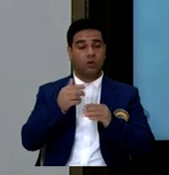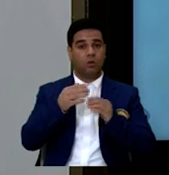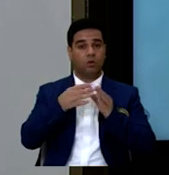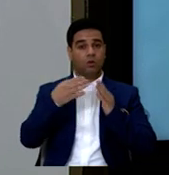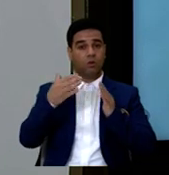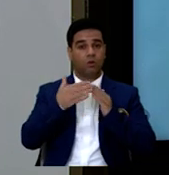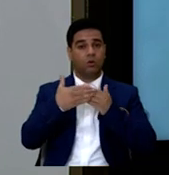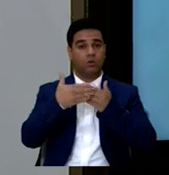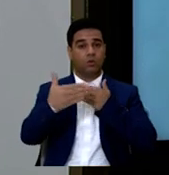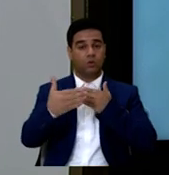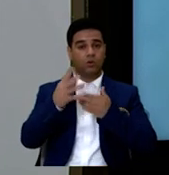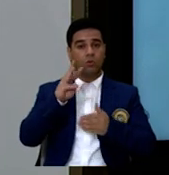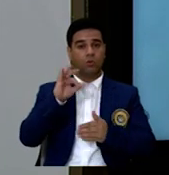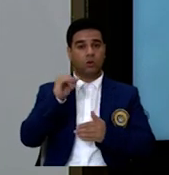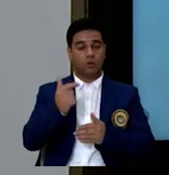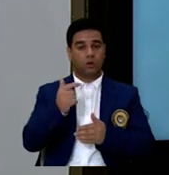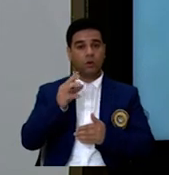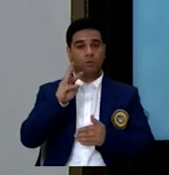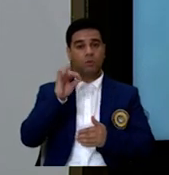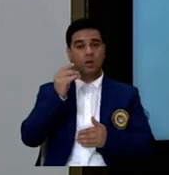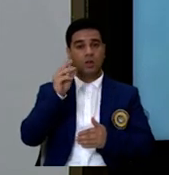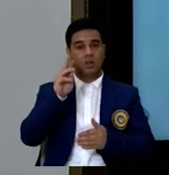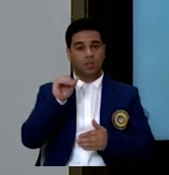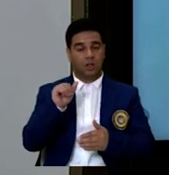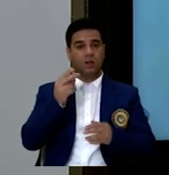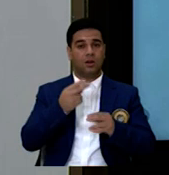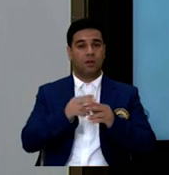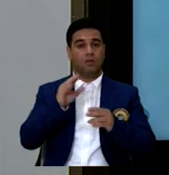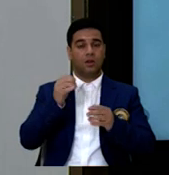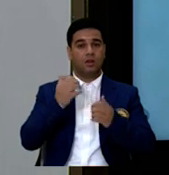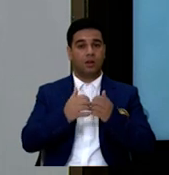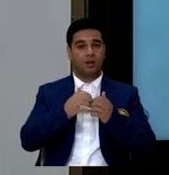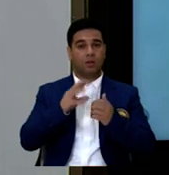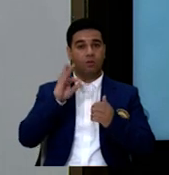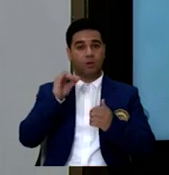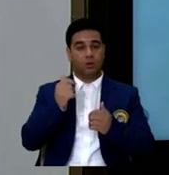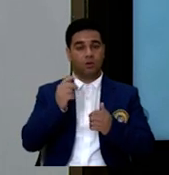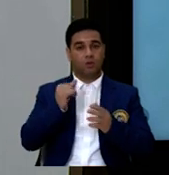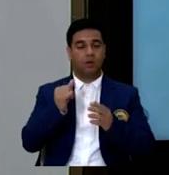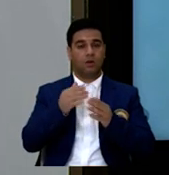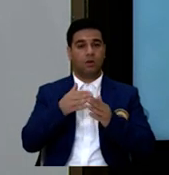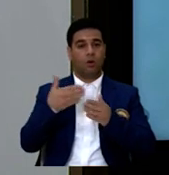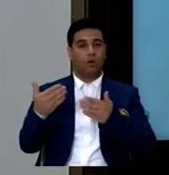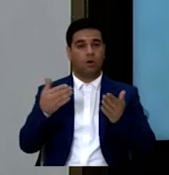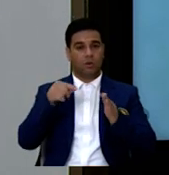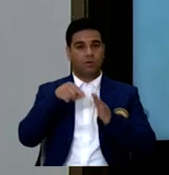uzunchoq miya, miyacha, o'rta miya va oraliq miyadan iborat.